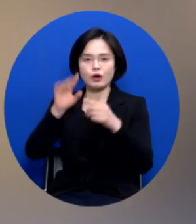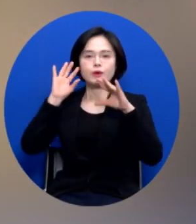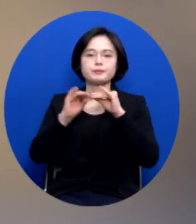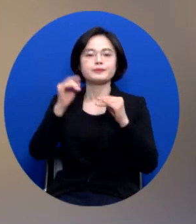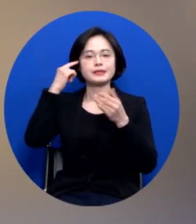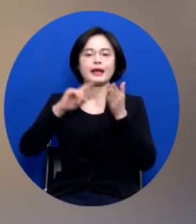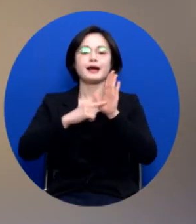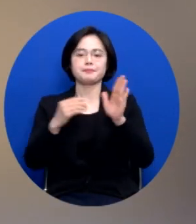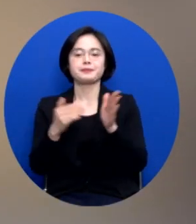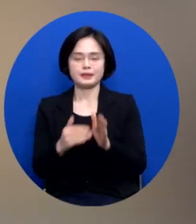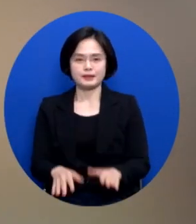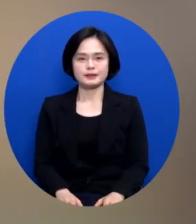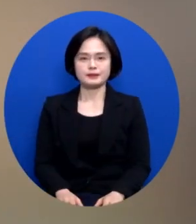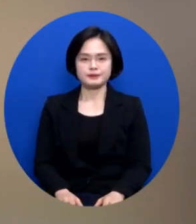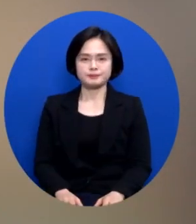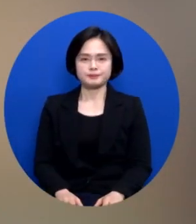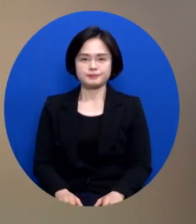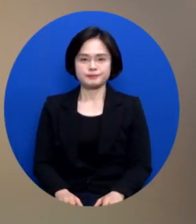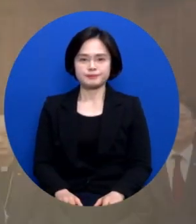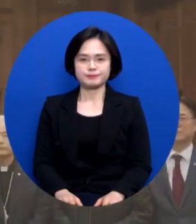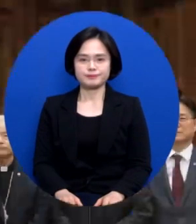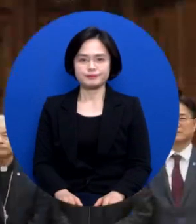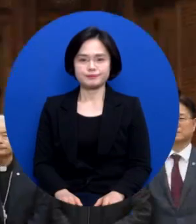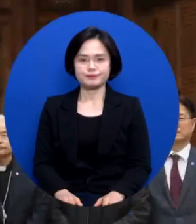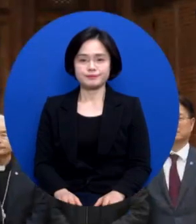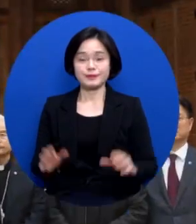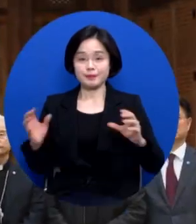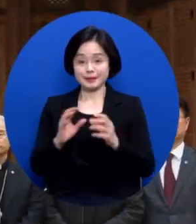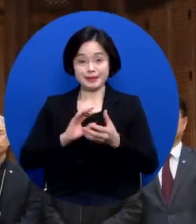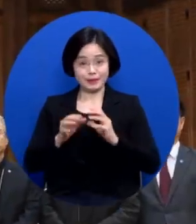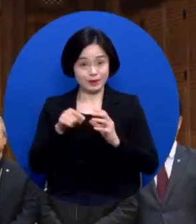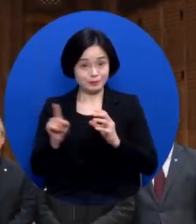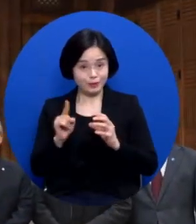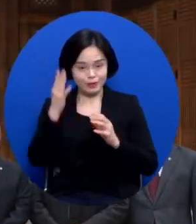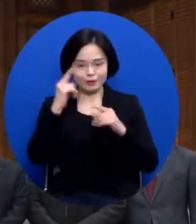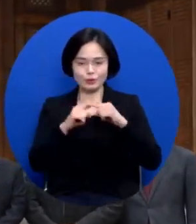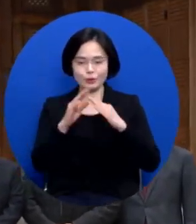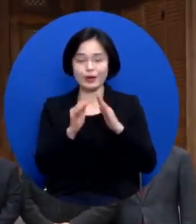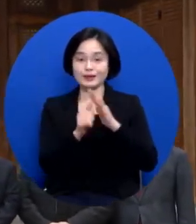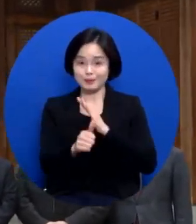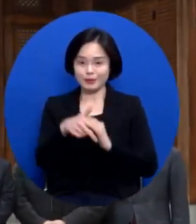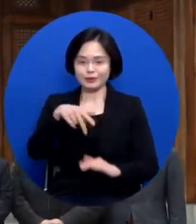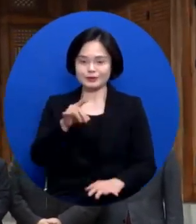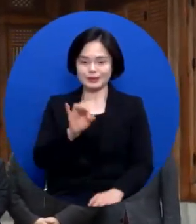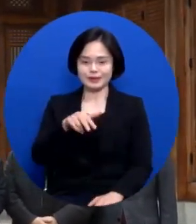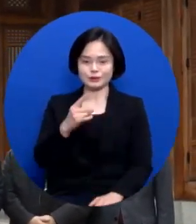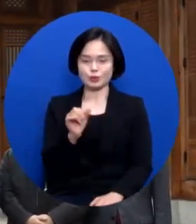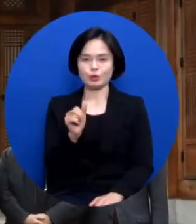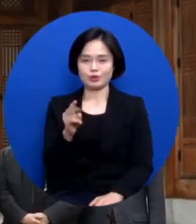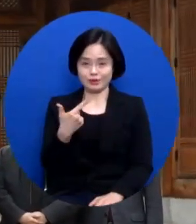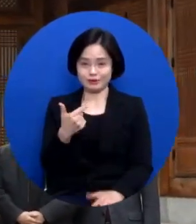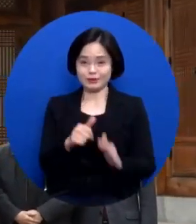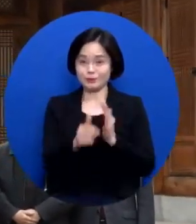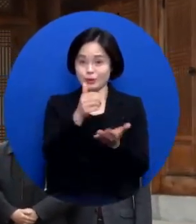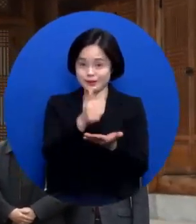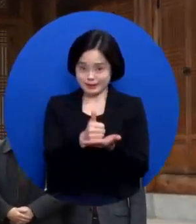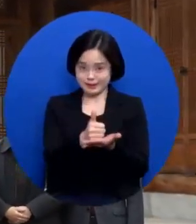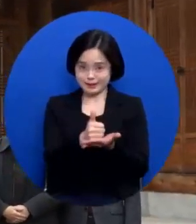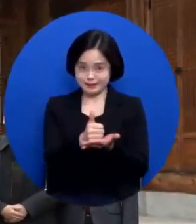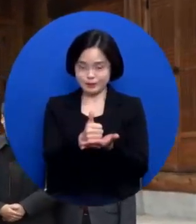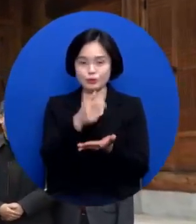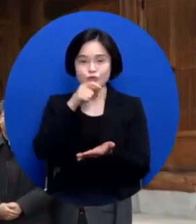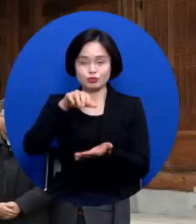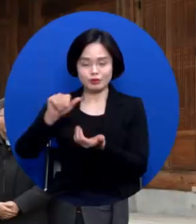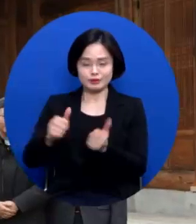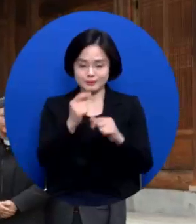상춘제에서 열린 종교 지도자 초청 오찬 간담회는 한국교회 대표로 한교총 장종현 대표회장과 수원중앙침례교회